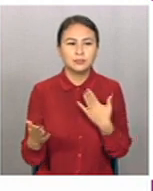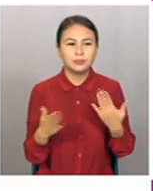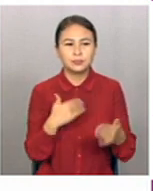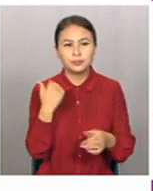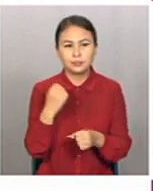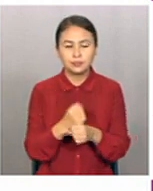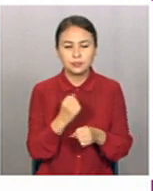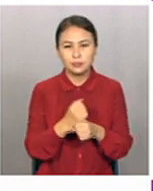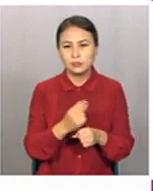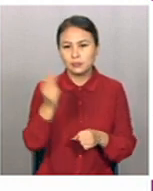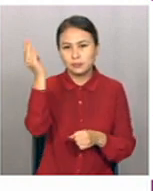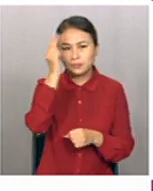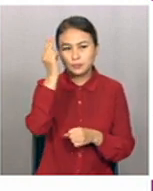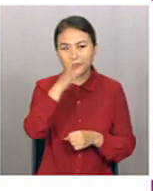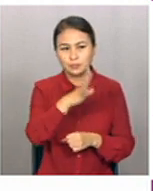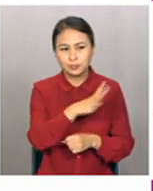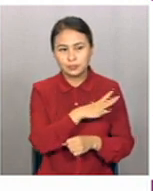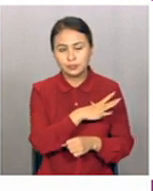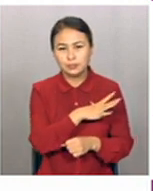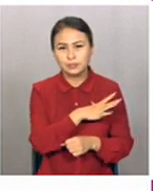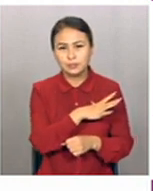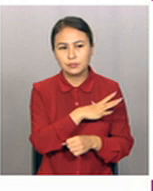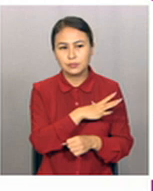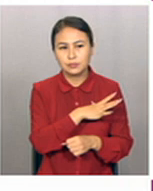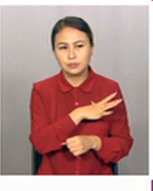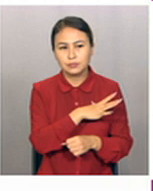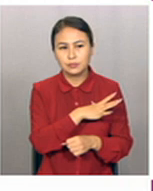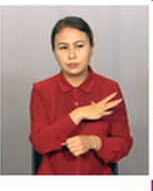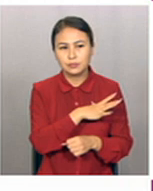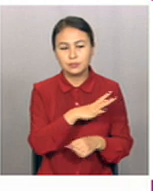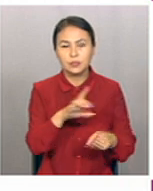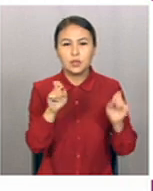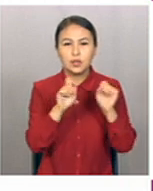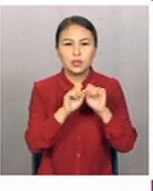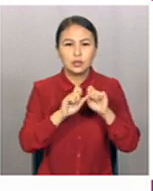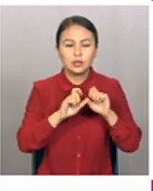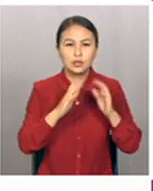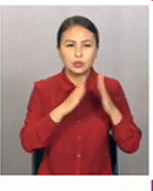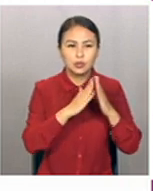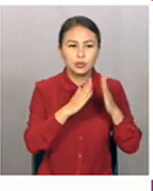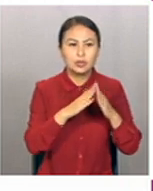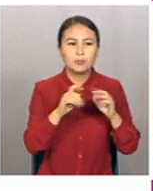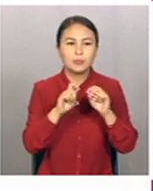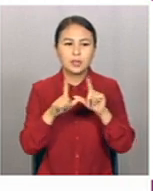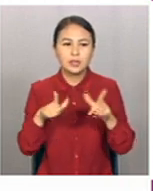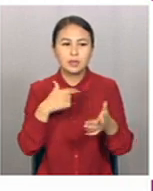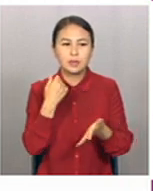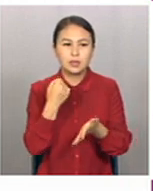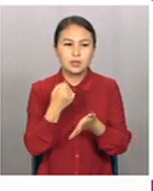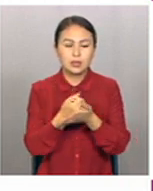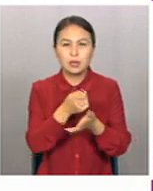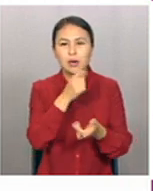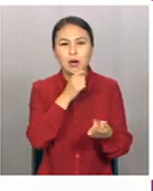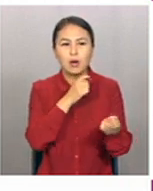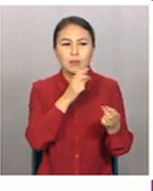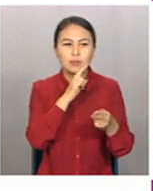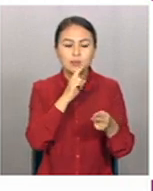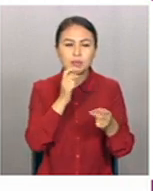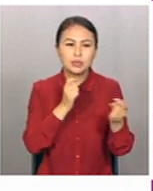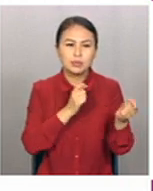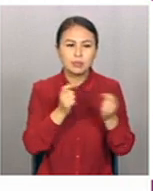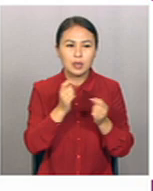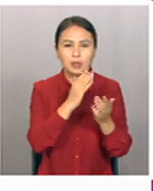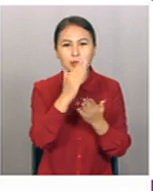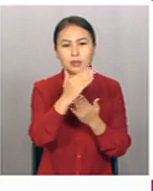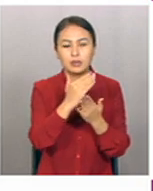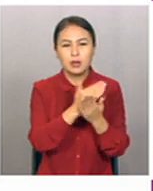Адамдармен қарым-қатынас жасауды үйрендіңдер. Үйіңнен мектепке дейінгі қауіпсіз